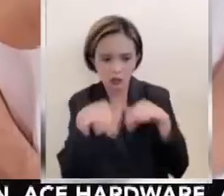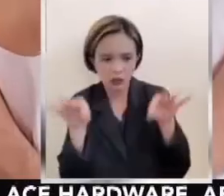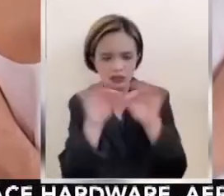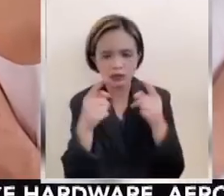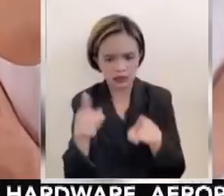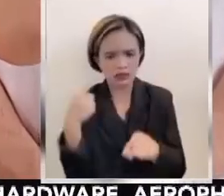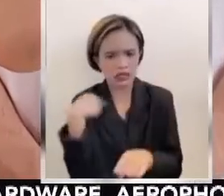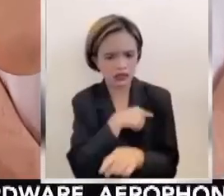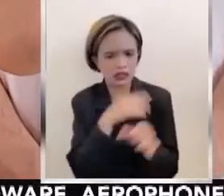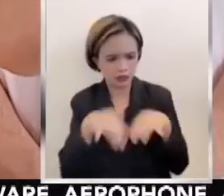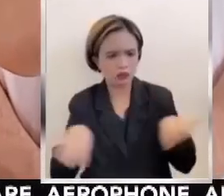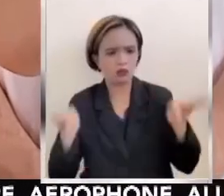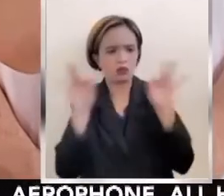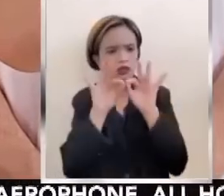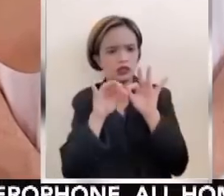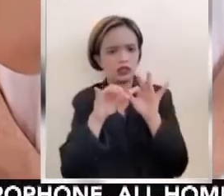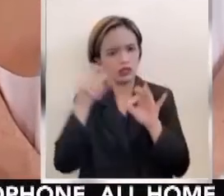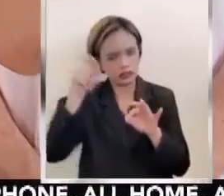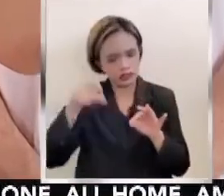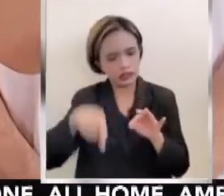ipaglaban at